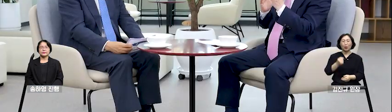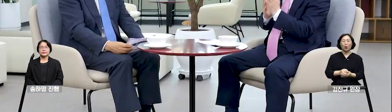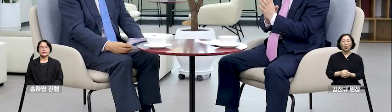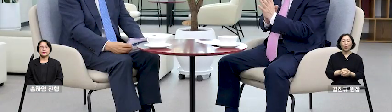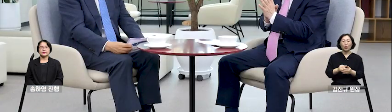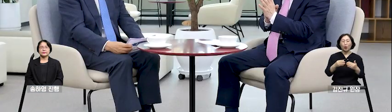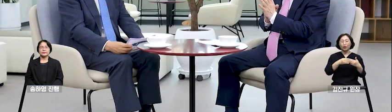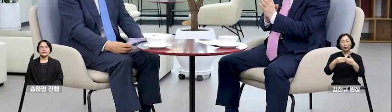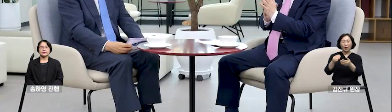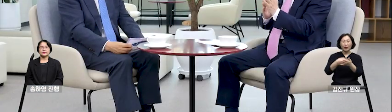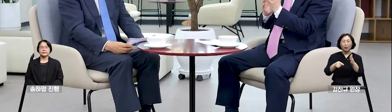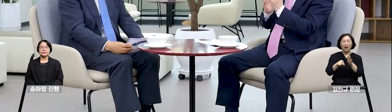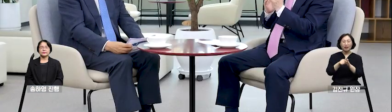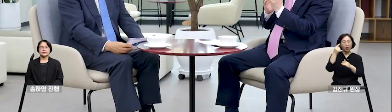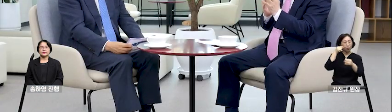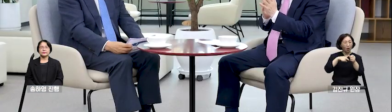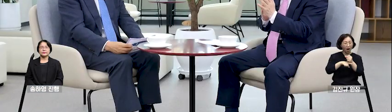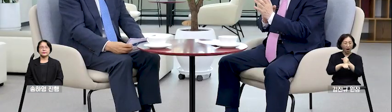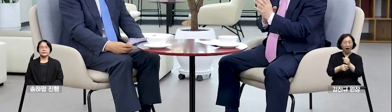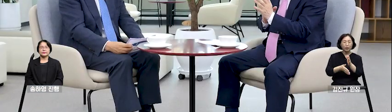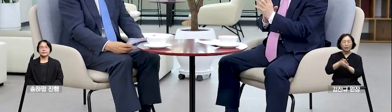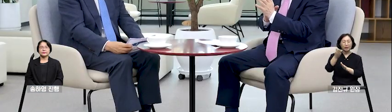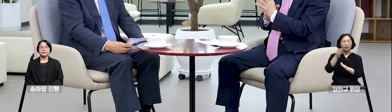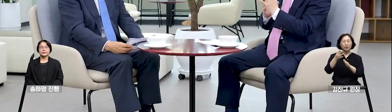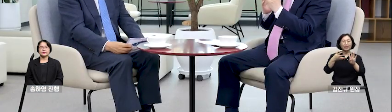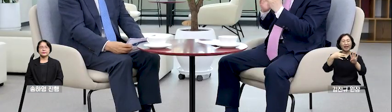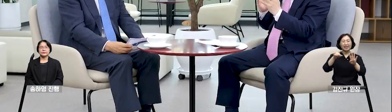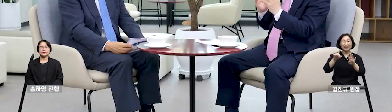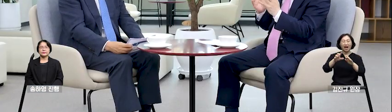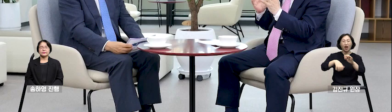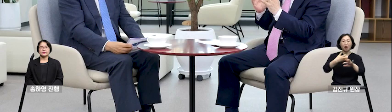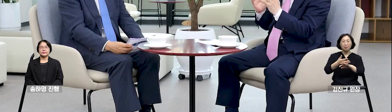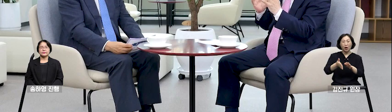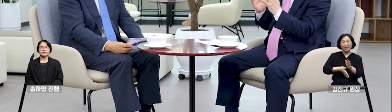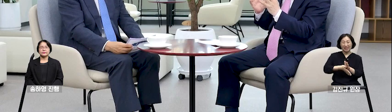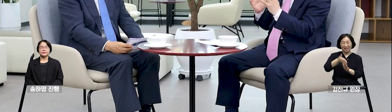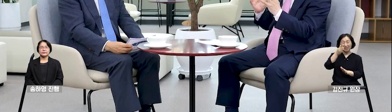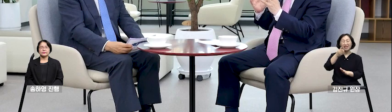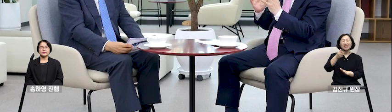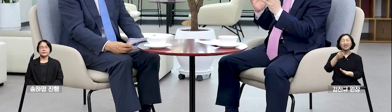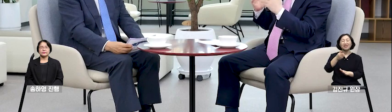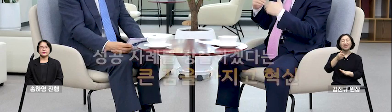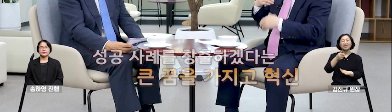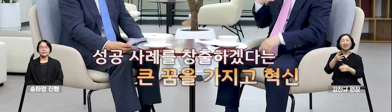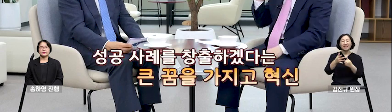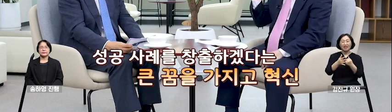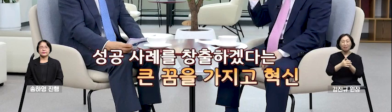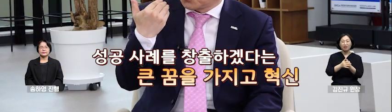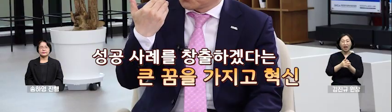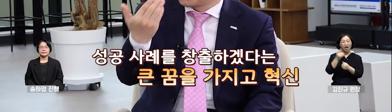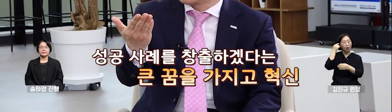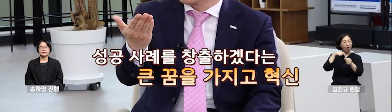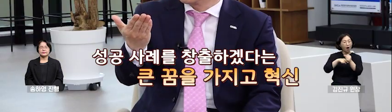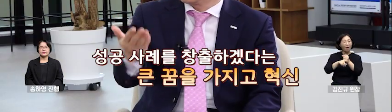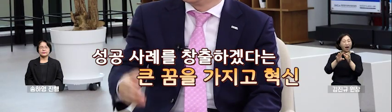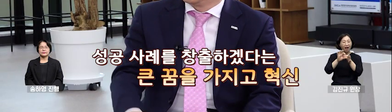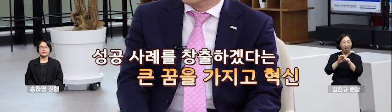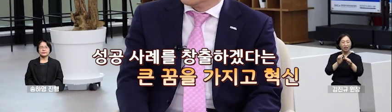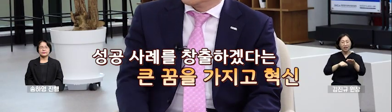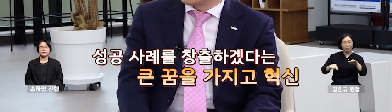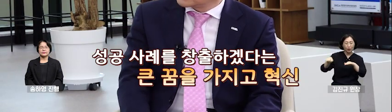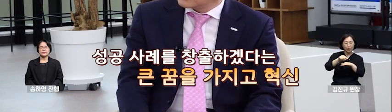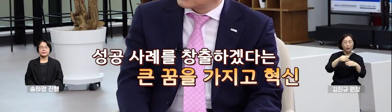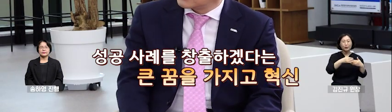과학의 도시 고 4차 사회 하면 특별 시내에 관련된 산업 같은 것들을 저희가 선도적으로 또 중 추적으로